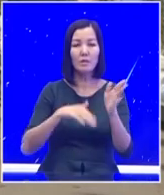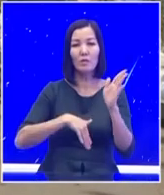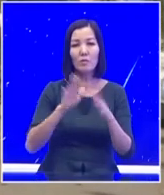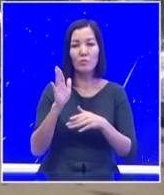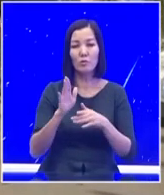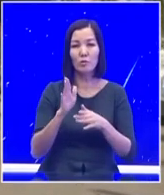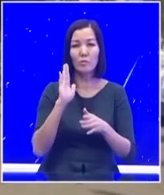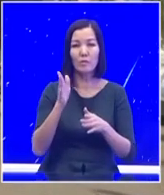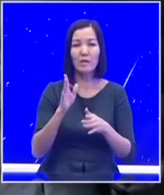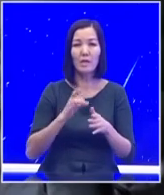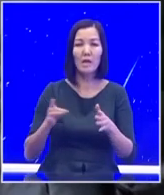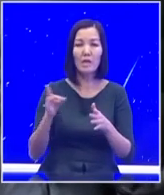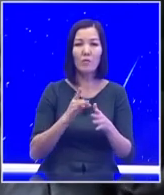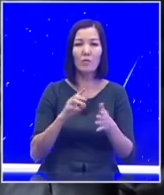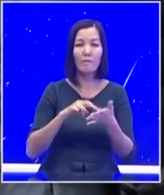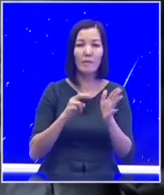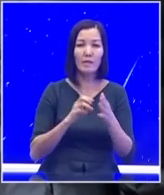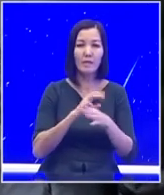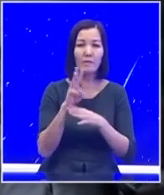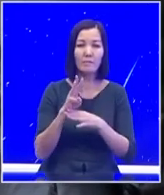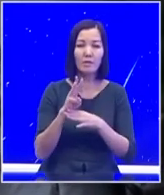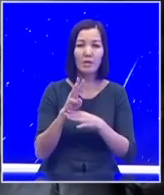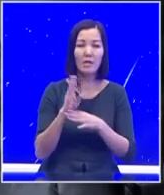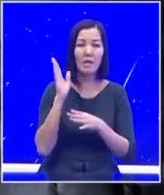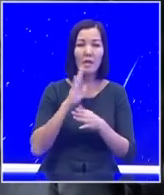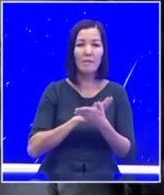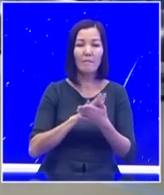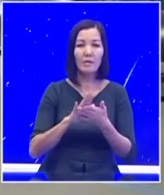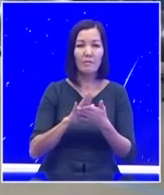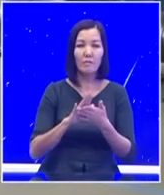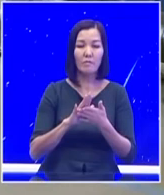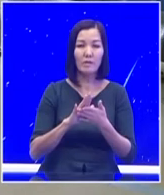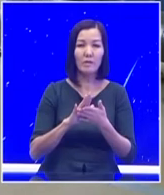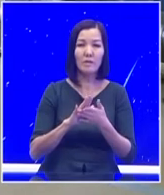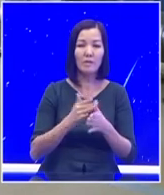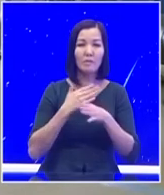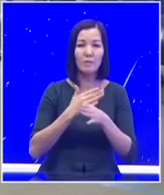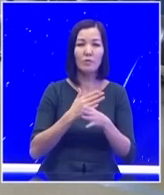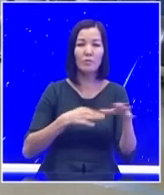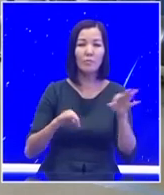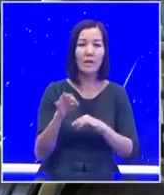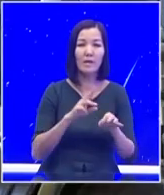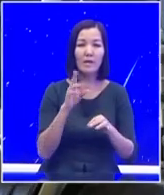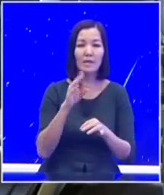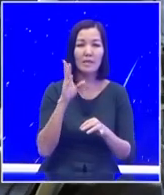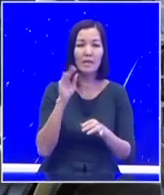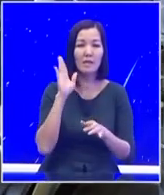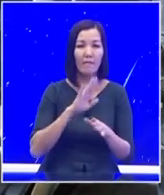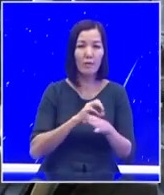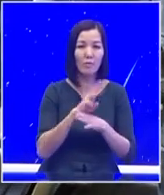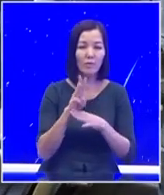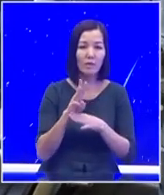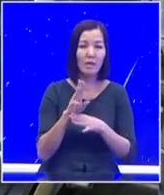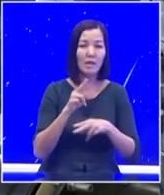сторону ожидают жители района и в плане обеспечения качественной питьевой водой. Тому поспособствует проект «Каскеленский групповой водовод». На